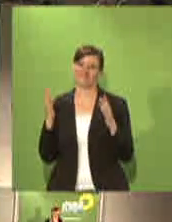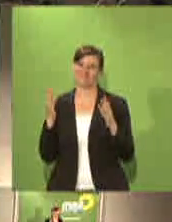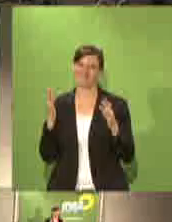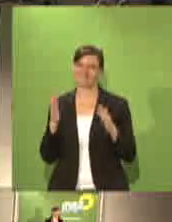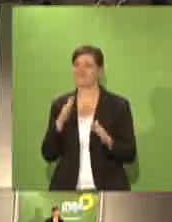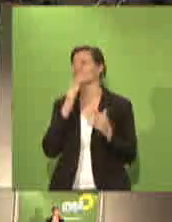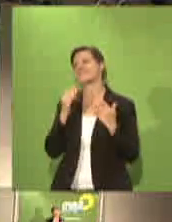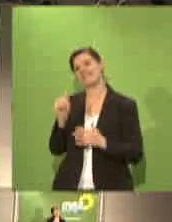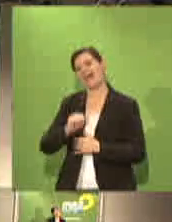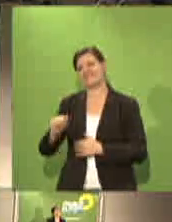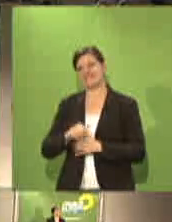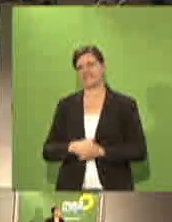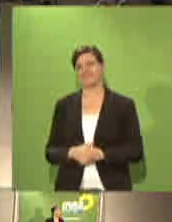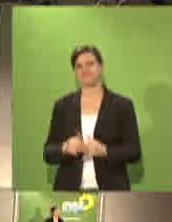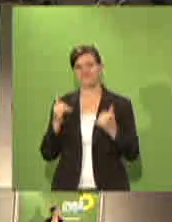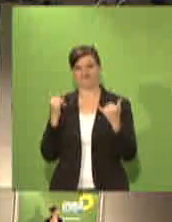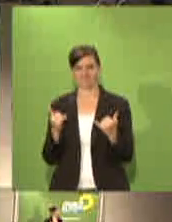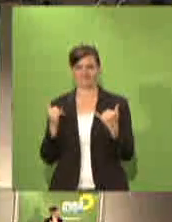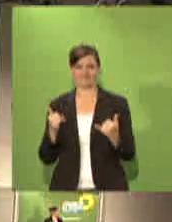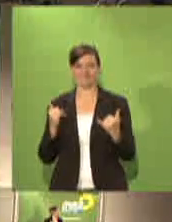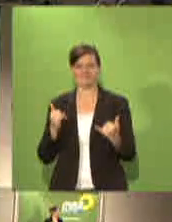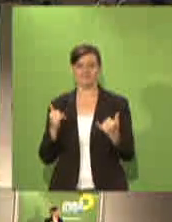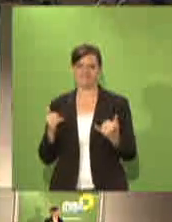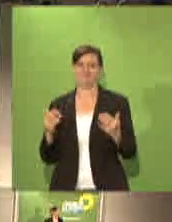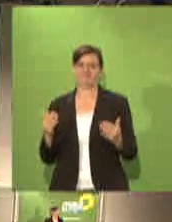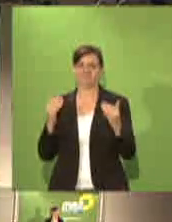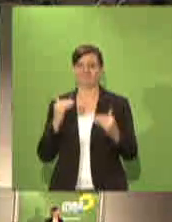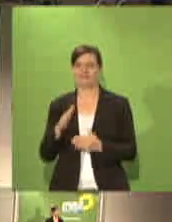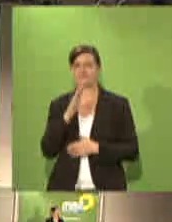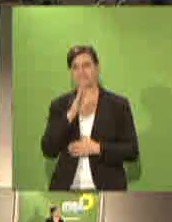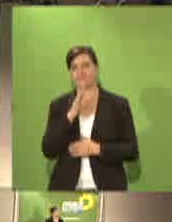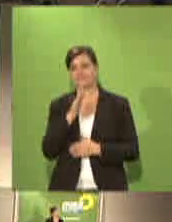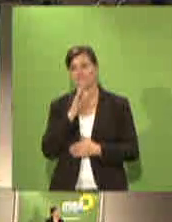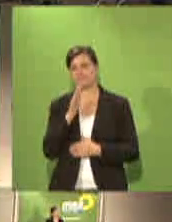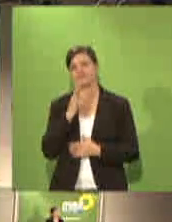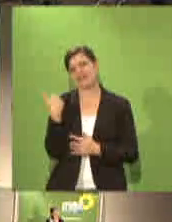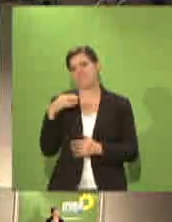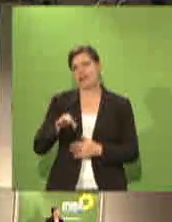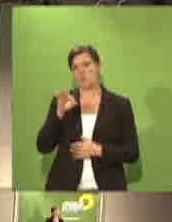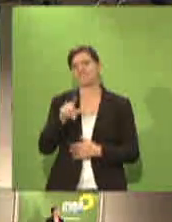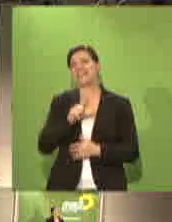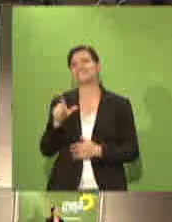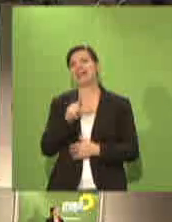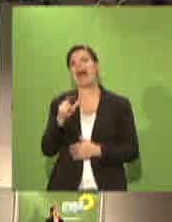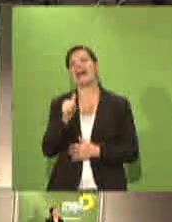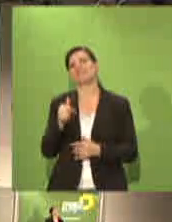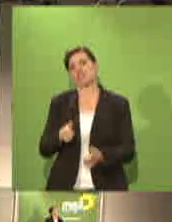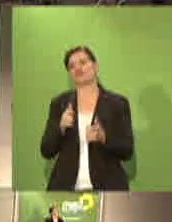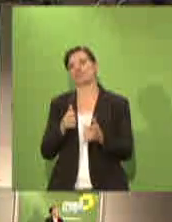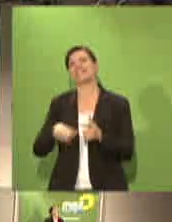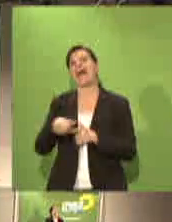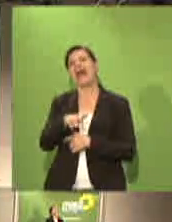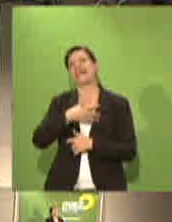Vielen Dank, Arndt. Dann kommen wir jetzt gleich zu einem Redebeitrag, der gelost wurde. Lisa Anschütz vom Rhein-Sieg-Kreis